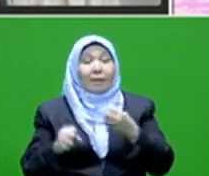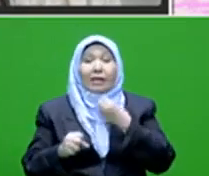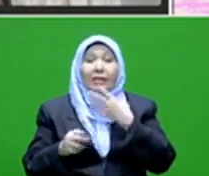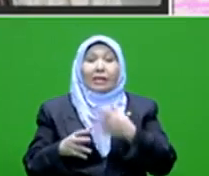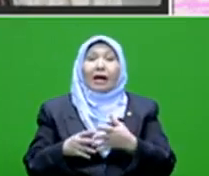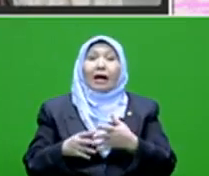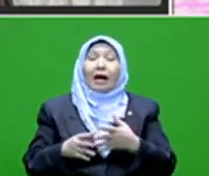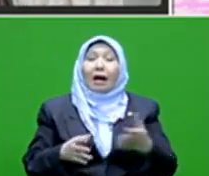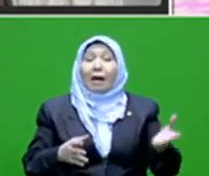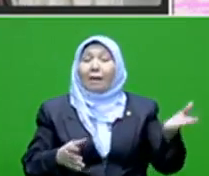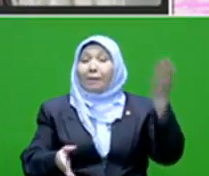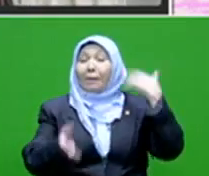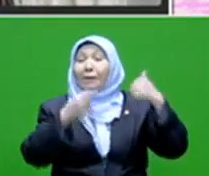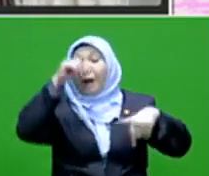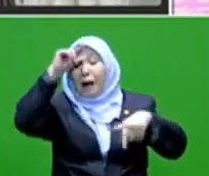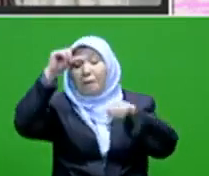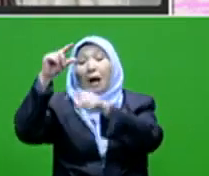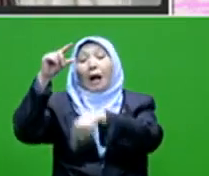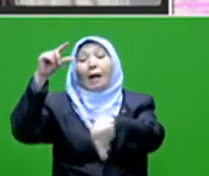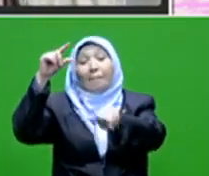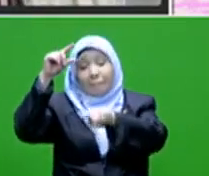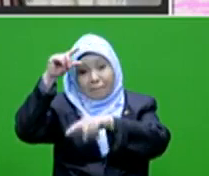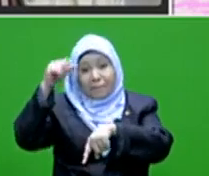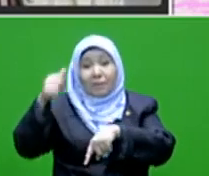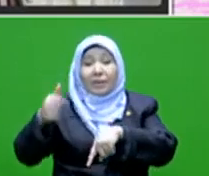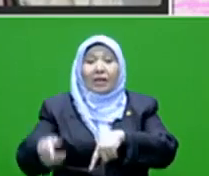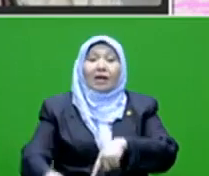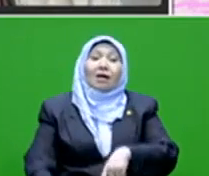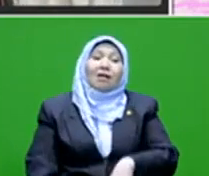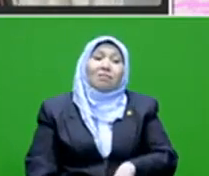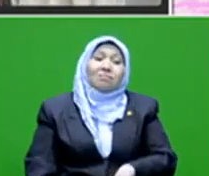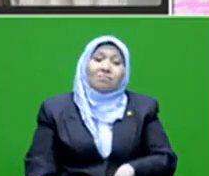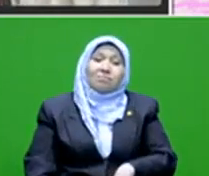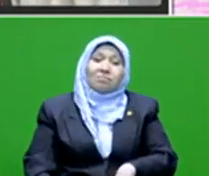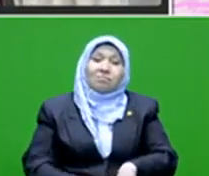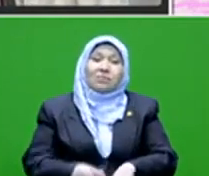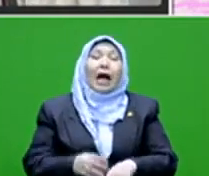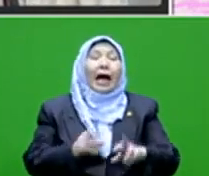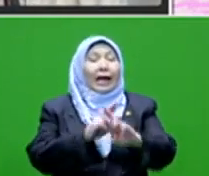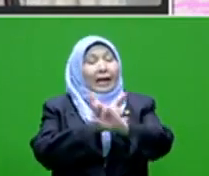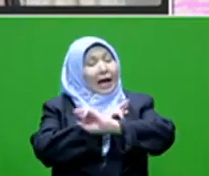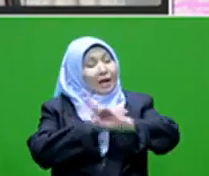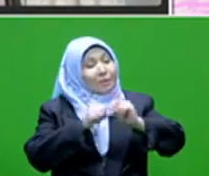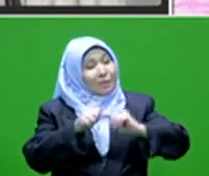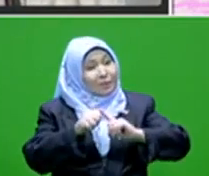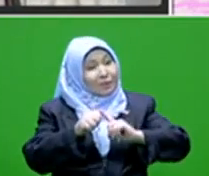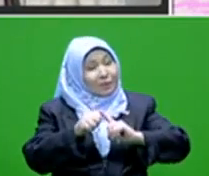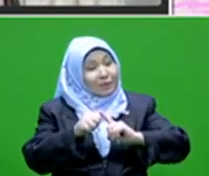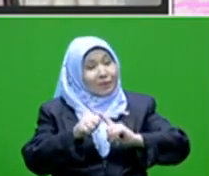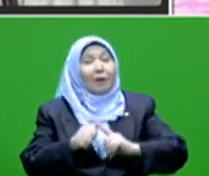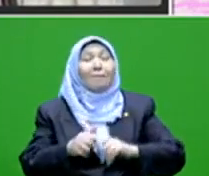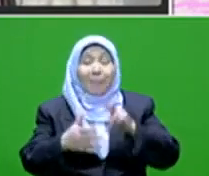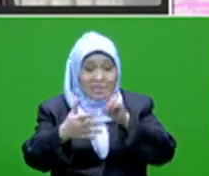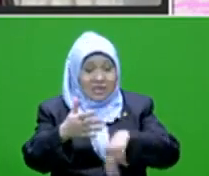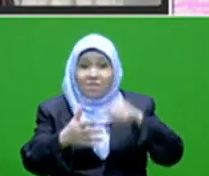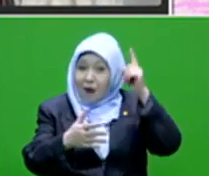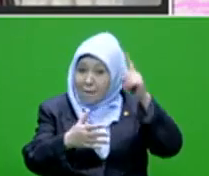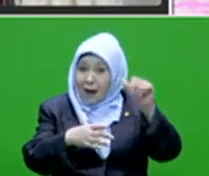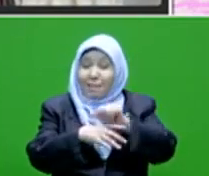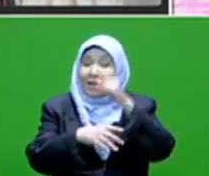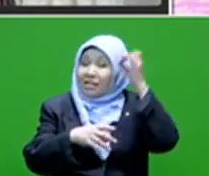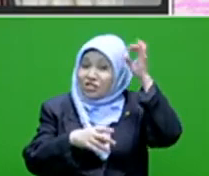dulu abang ini pencuri. Kita rehat sebentar, kembali semula dalam My Quran Time, baca faham amal